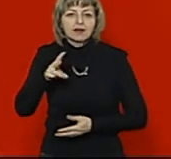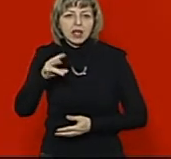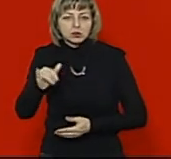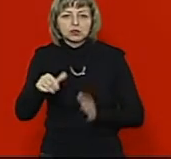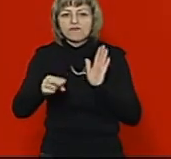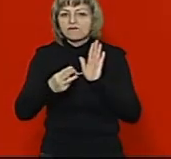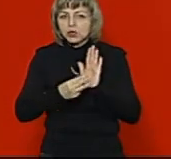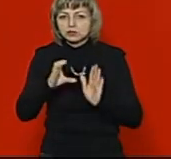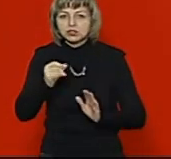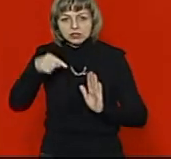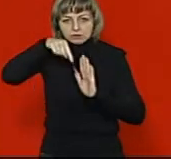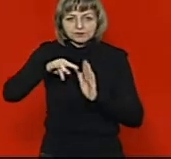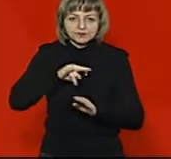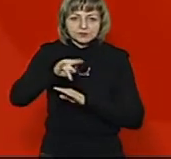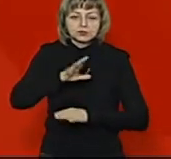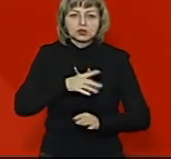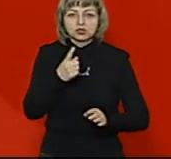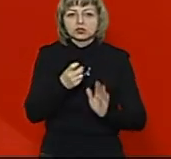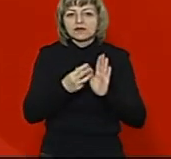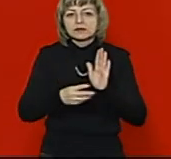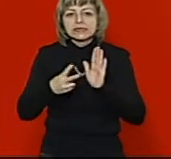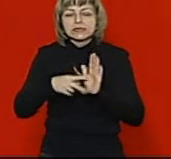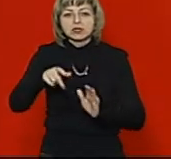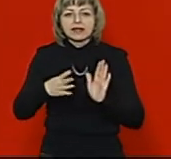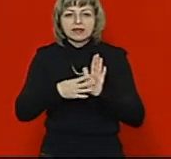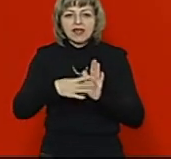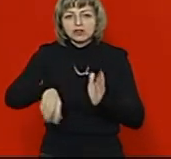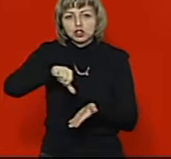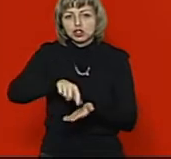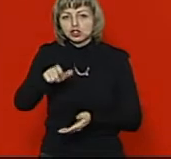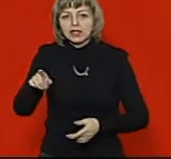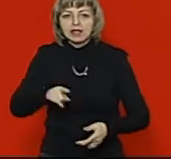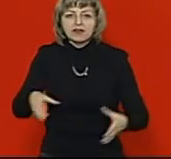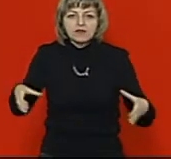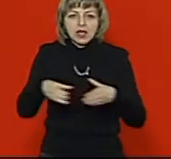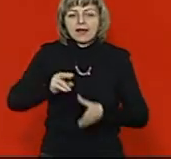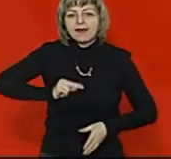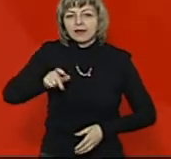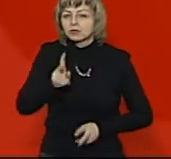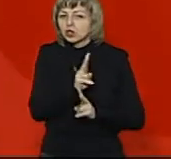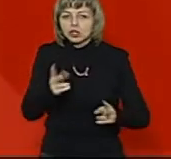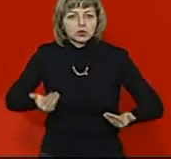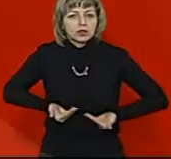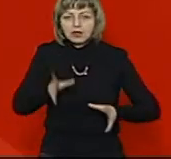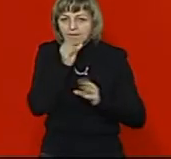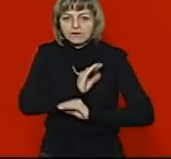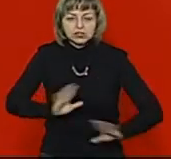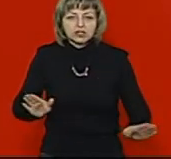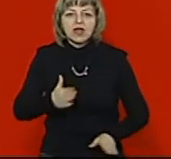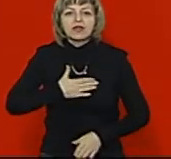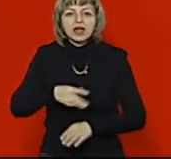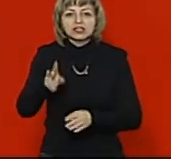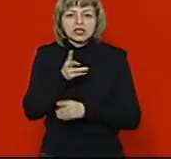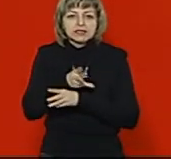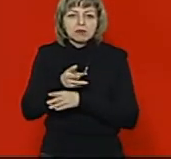січня. На борту було 167 пасажирів та 9 членів екіпажу. Ніхто не вижив. Наша знімальна